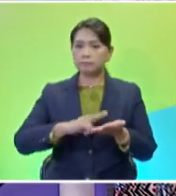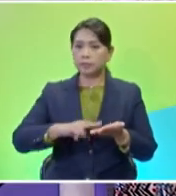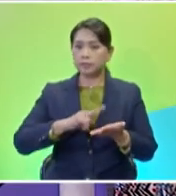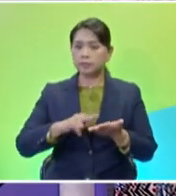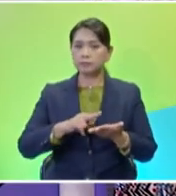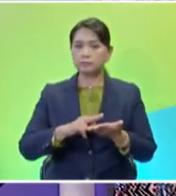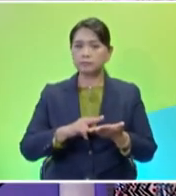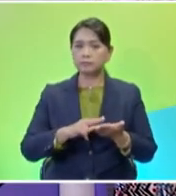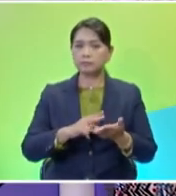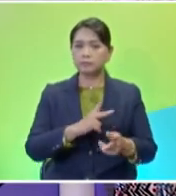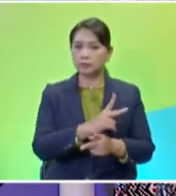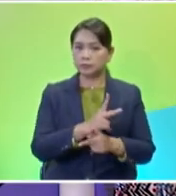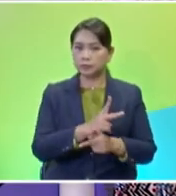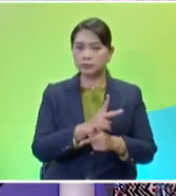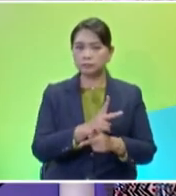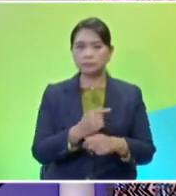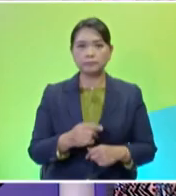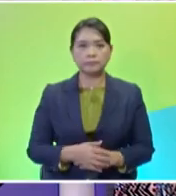permainannya dilaksanakan